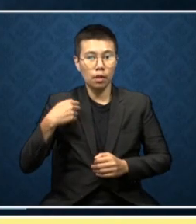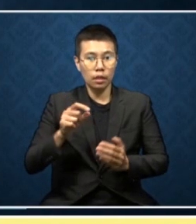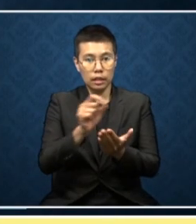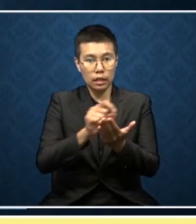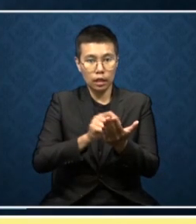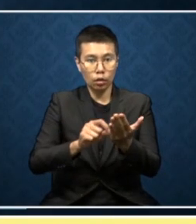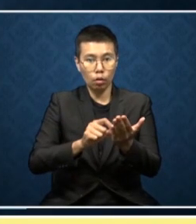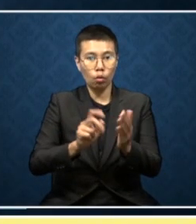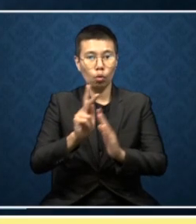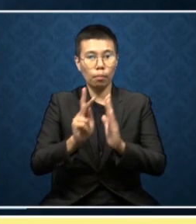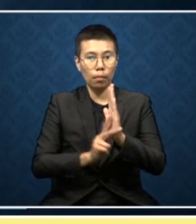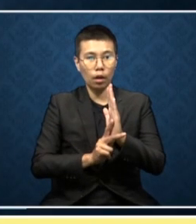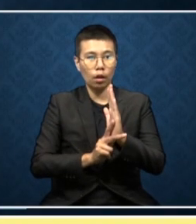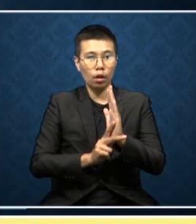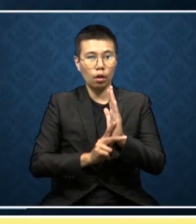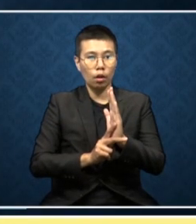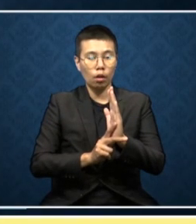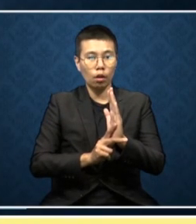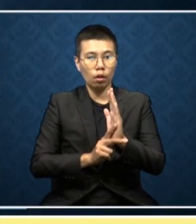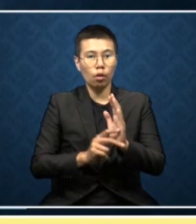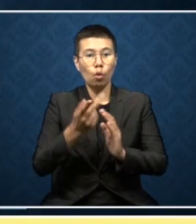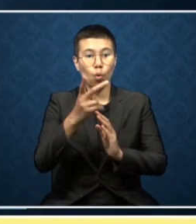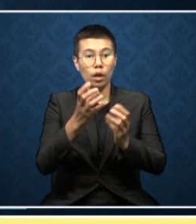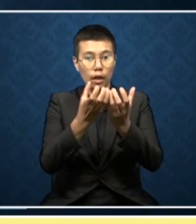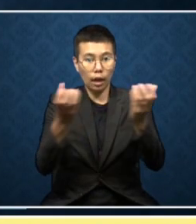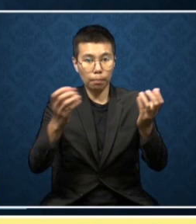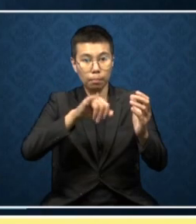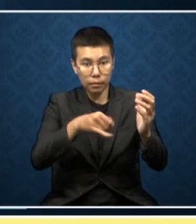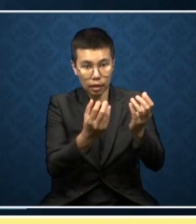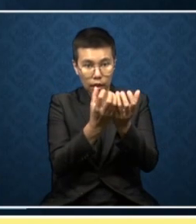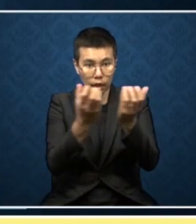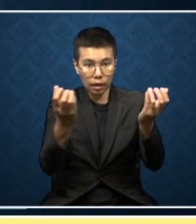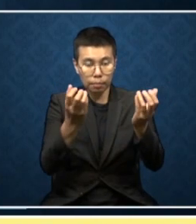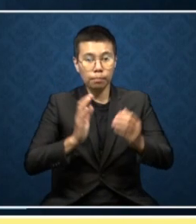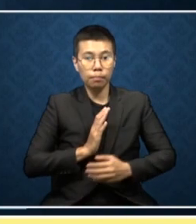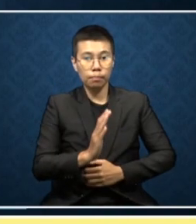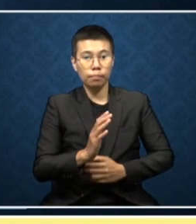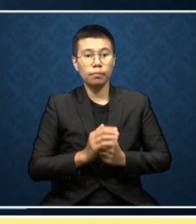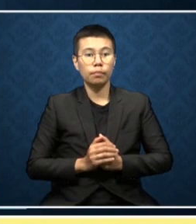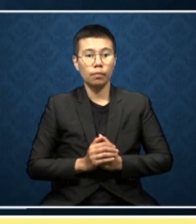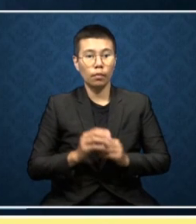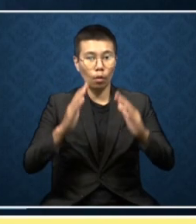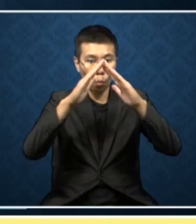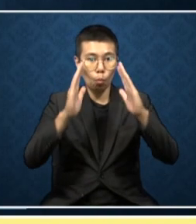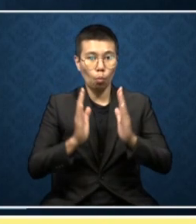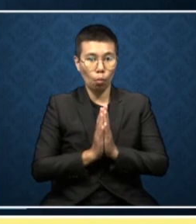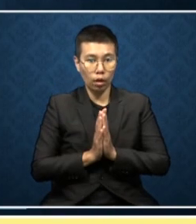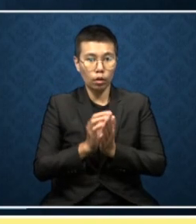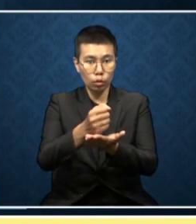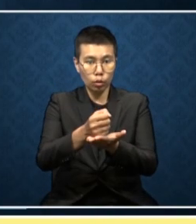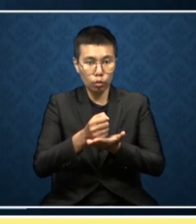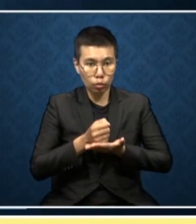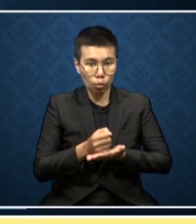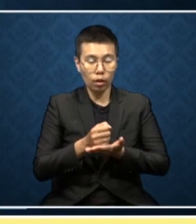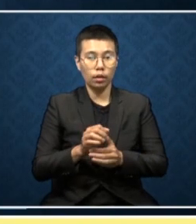ด้วยคุณธรรมจริยธรรมโดยเฉพาะเยาวชนจัดการดูแลให้วัดเป็นที่พึ่งทางใจ